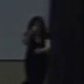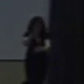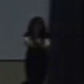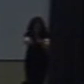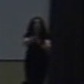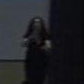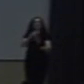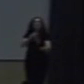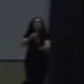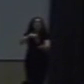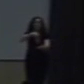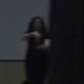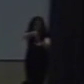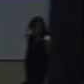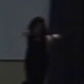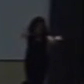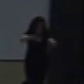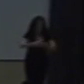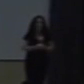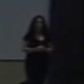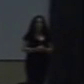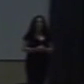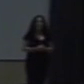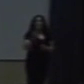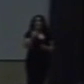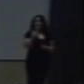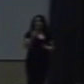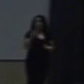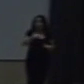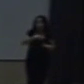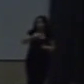de Gràcia. L'Albert Balanzà. Sí. Jo últimament hi he entrat